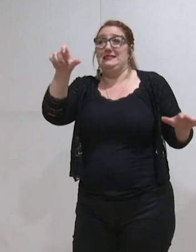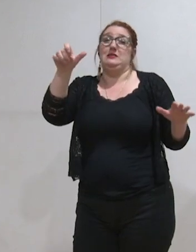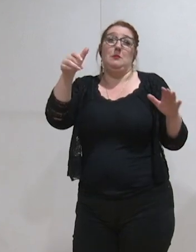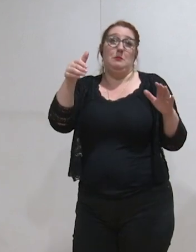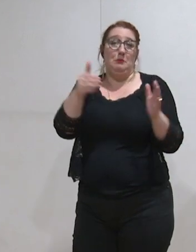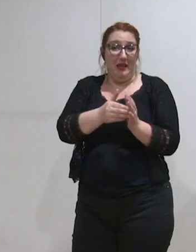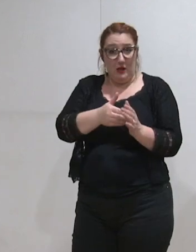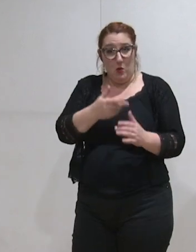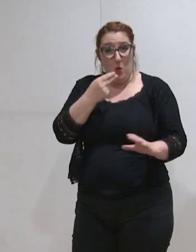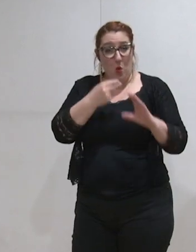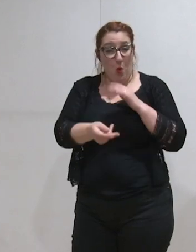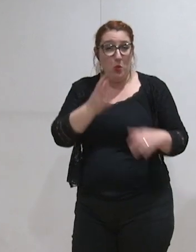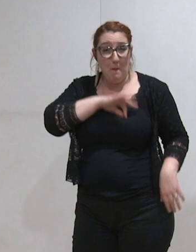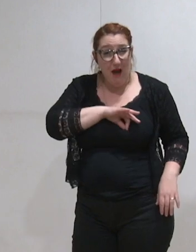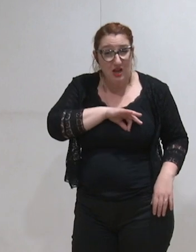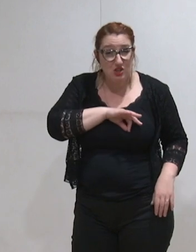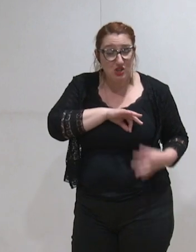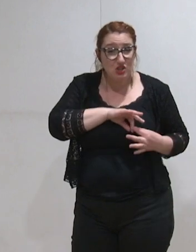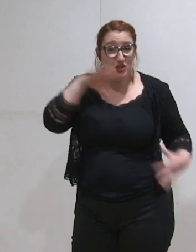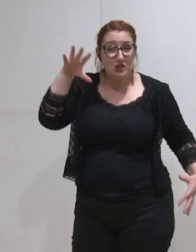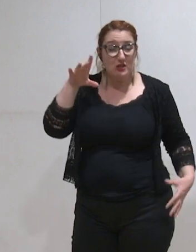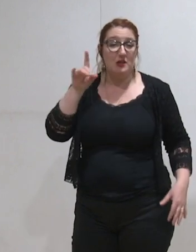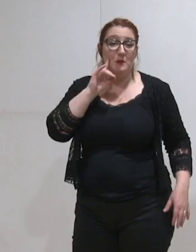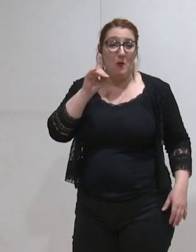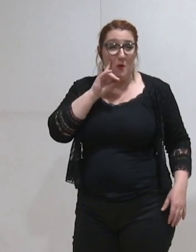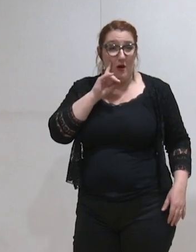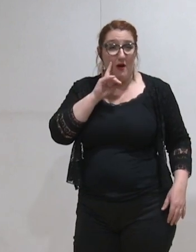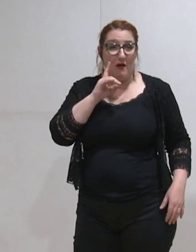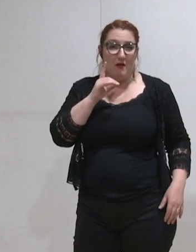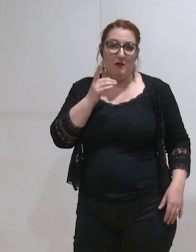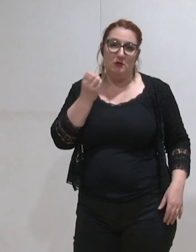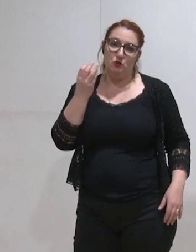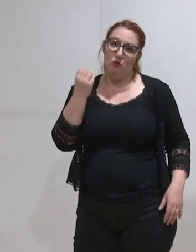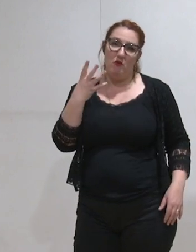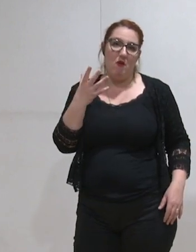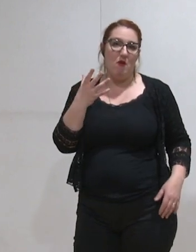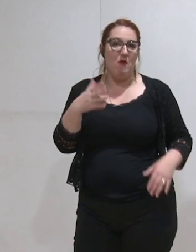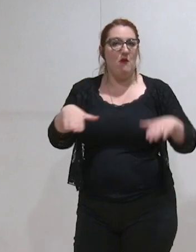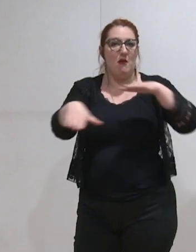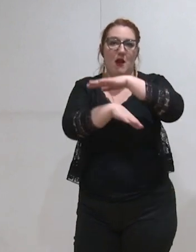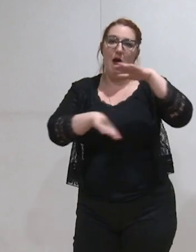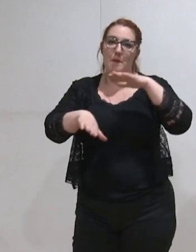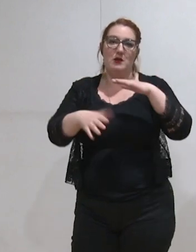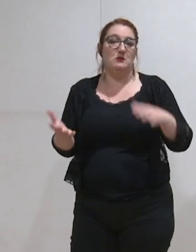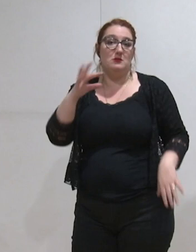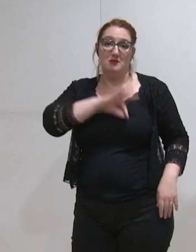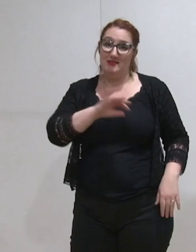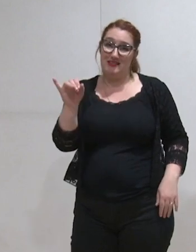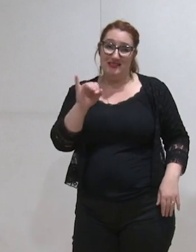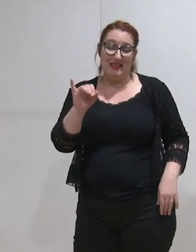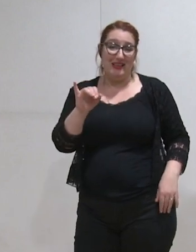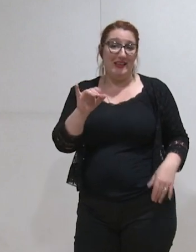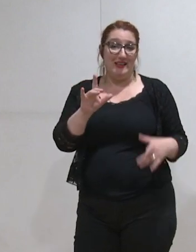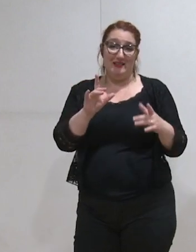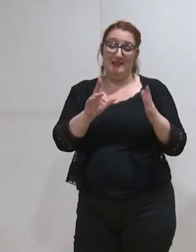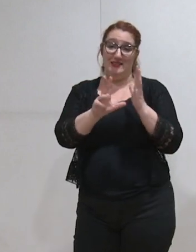pour bonne part sur la FIDE qui génère une marge significative et bien plus que les 200000 de Delta entre la